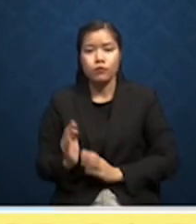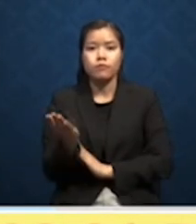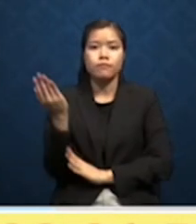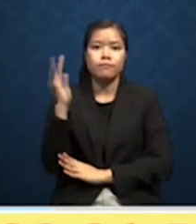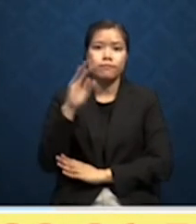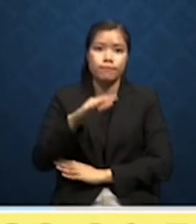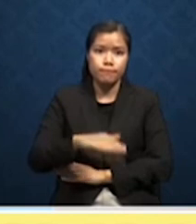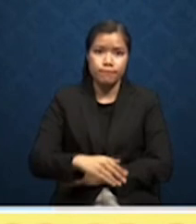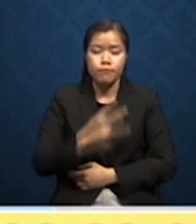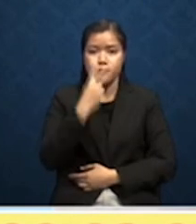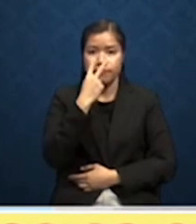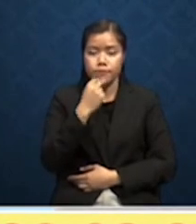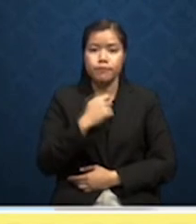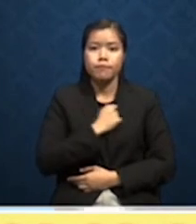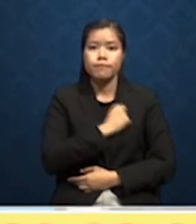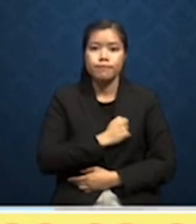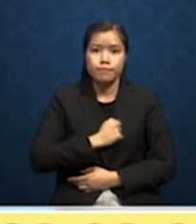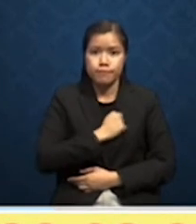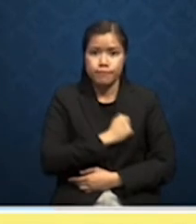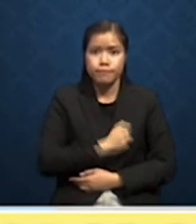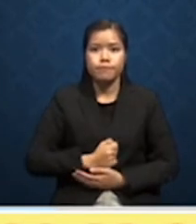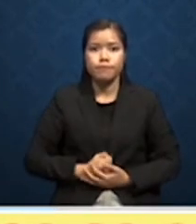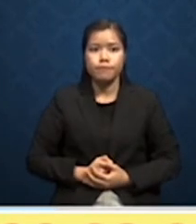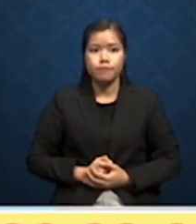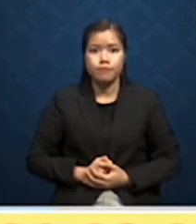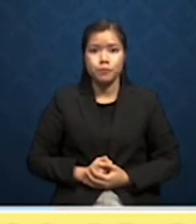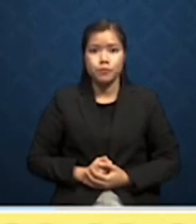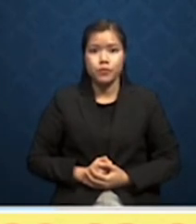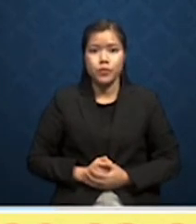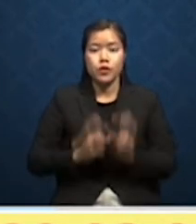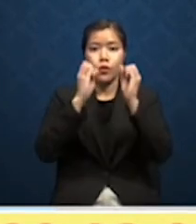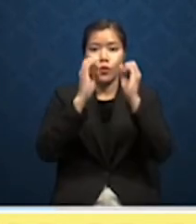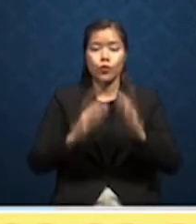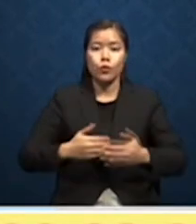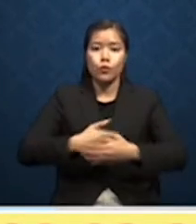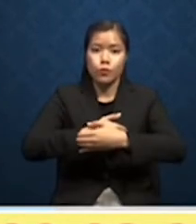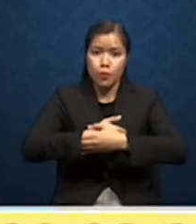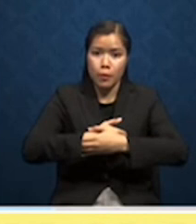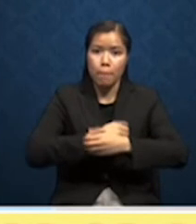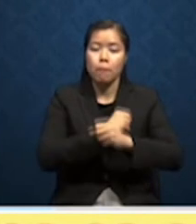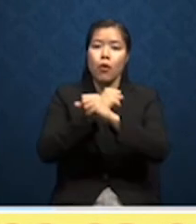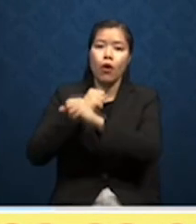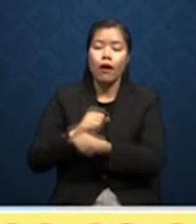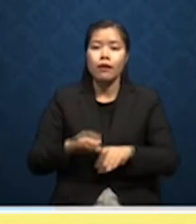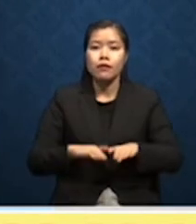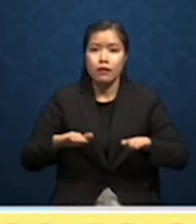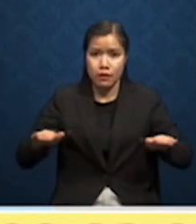ไห้แทบขาดใจครูกอดกันกั้นเด็กเป็นกำแพงมนุ